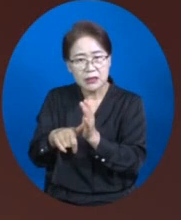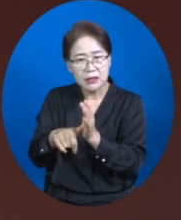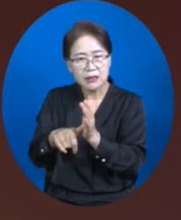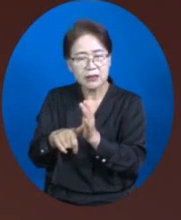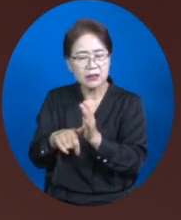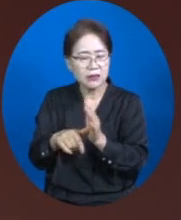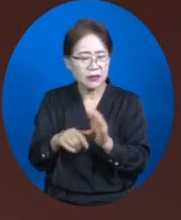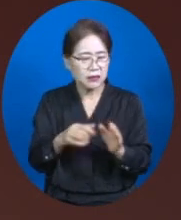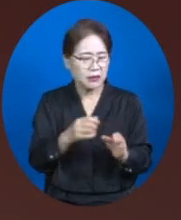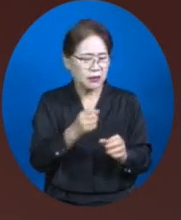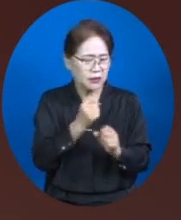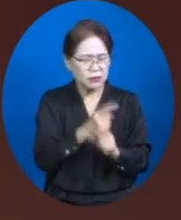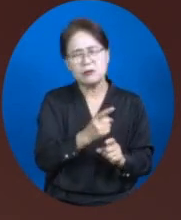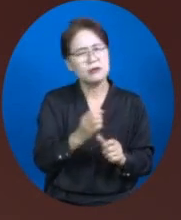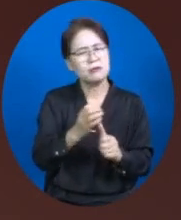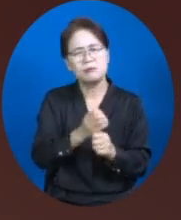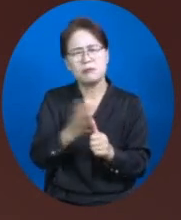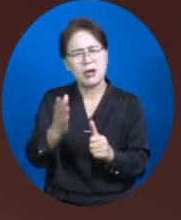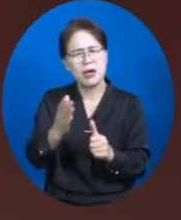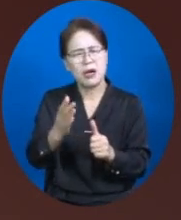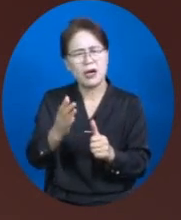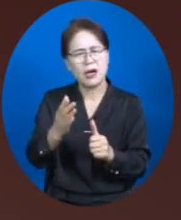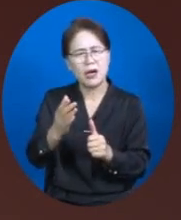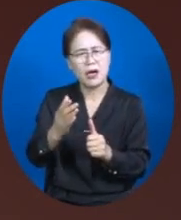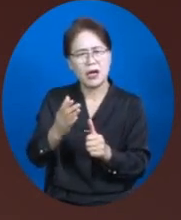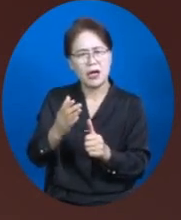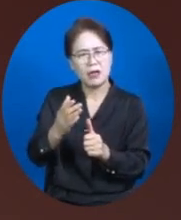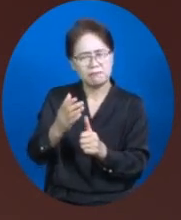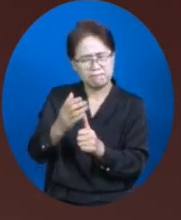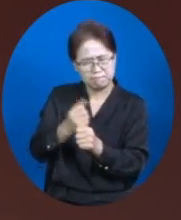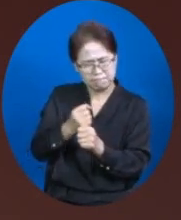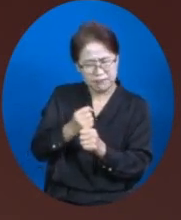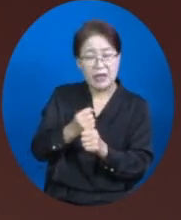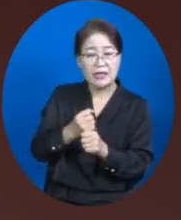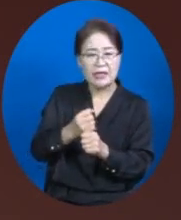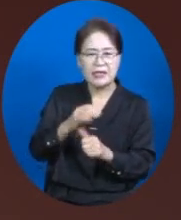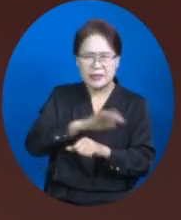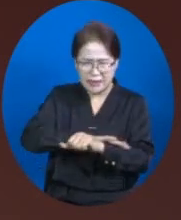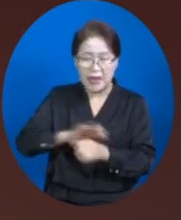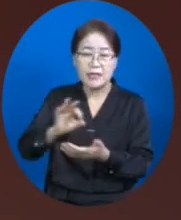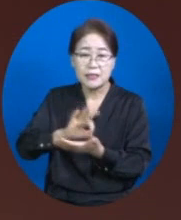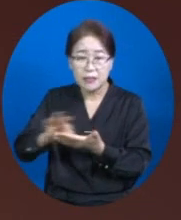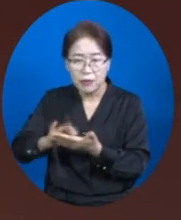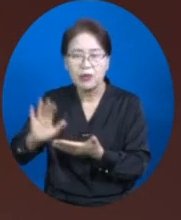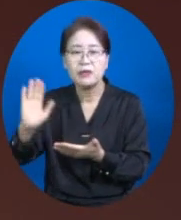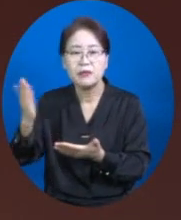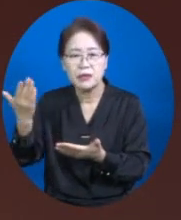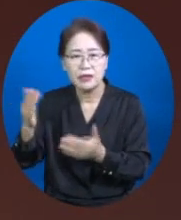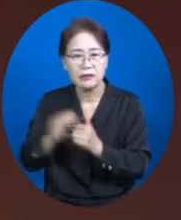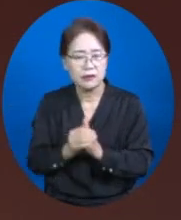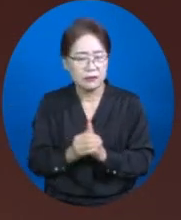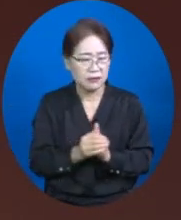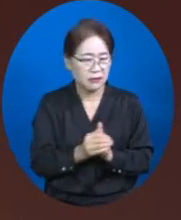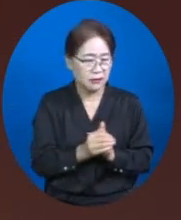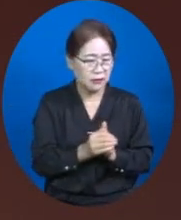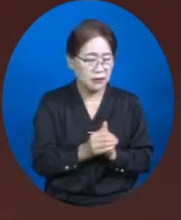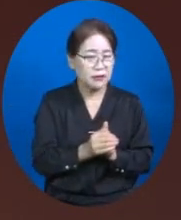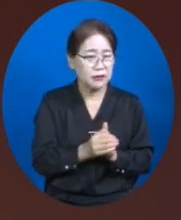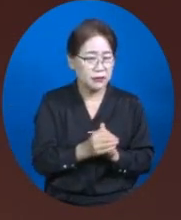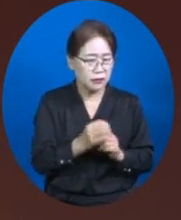기회를 놓치지 말고 붙잡아야 한다는 것입니다 왜냐하면 지금이 기회를 내가 놓쳐 버리게 되면